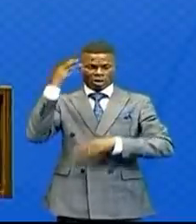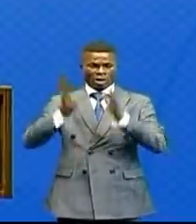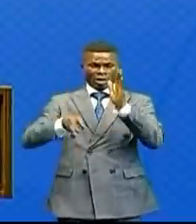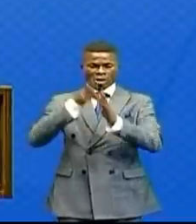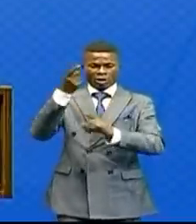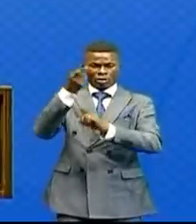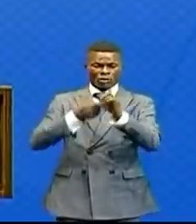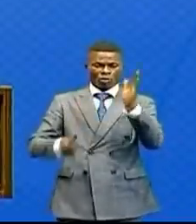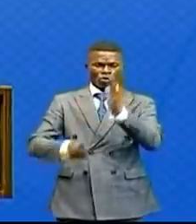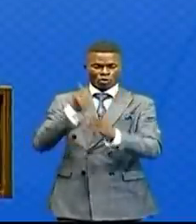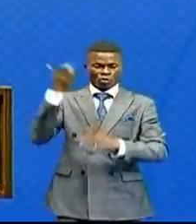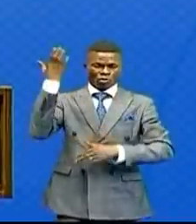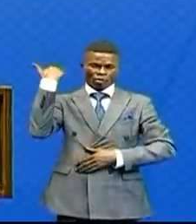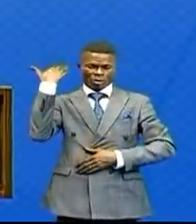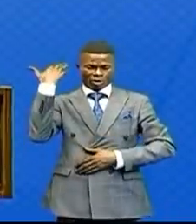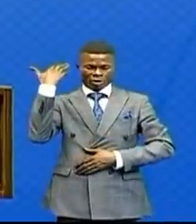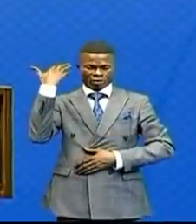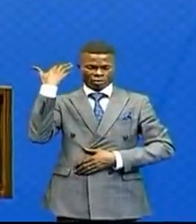12 novembre dernier.